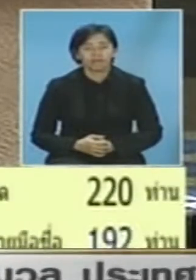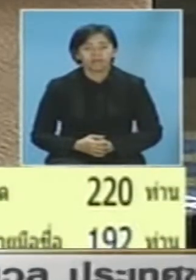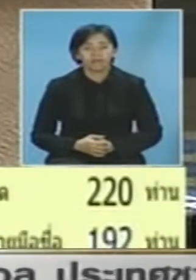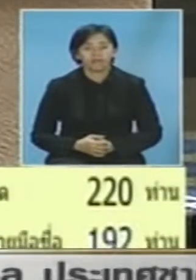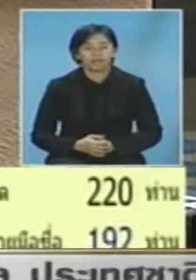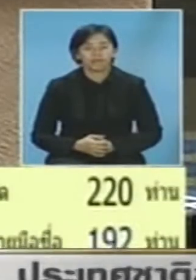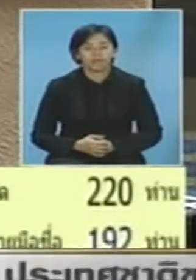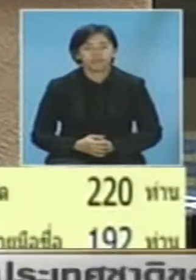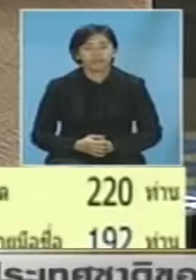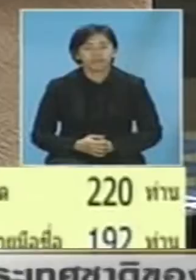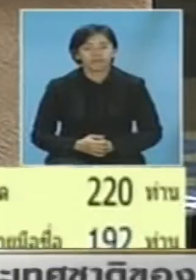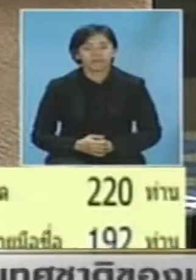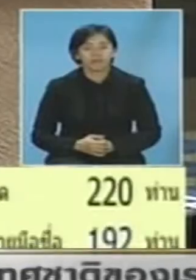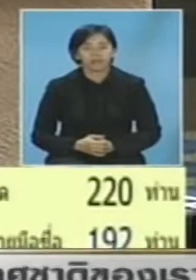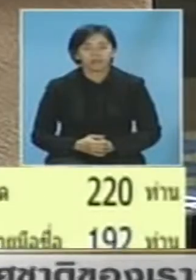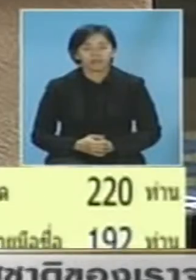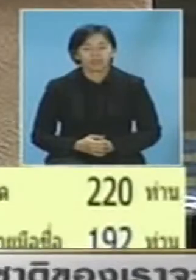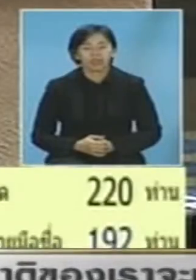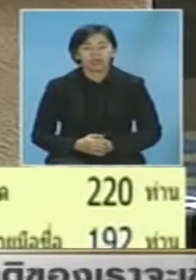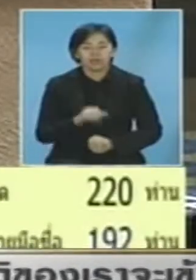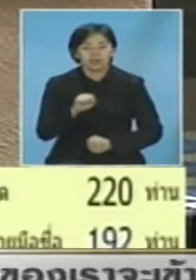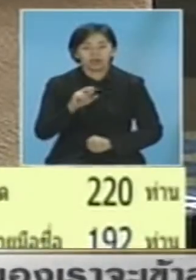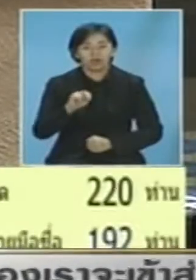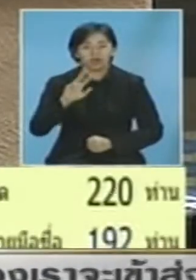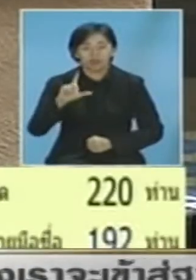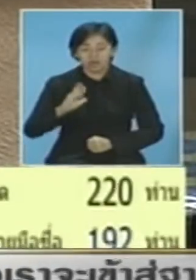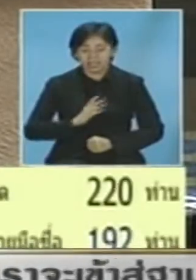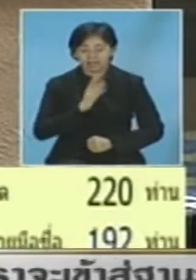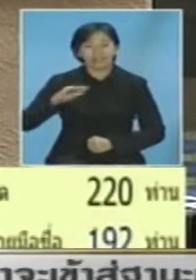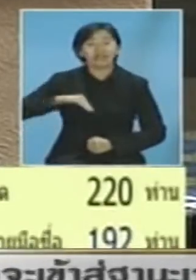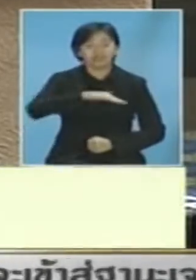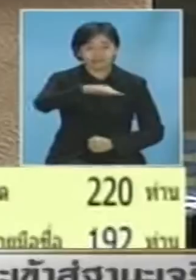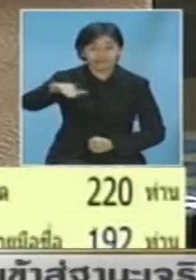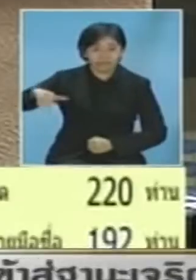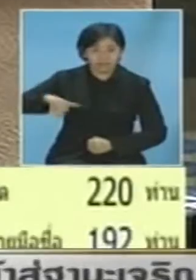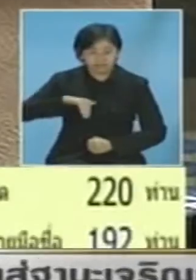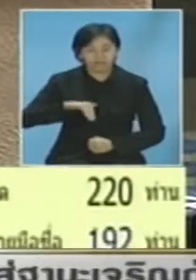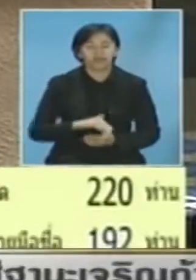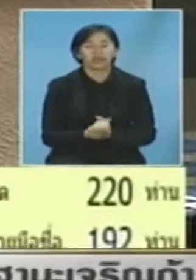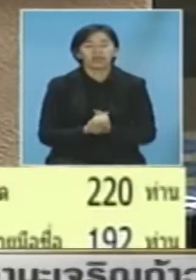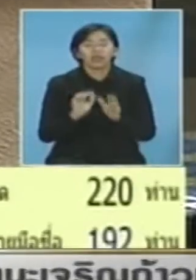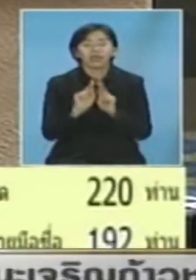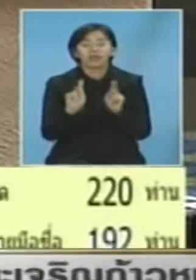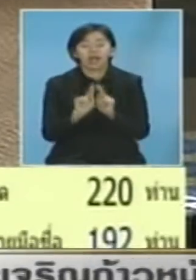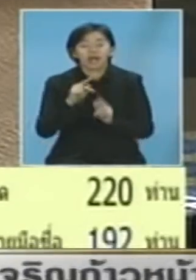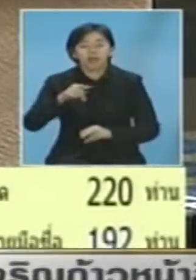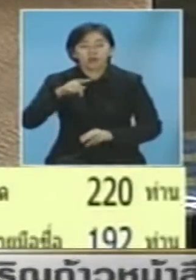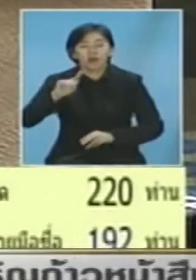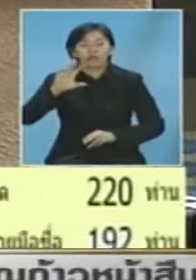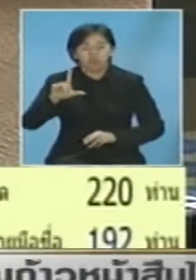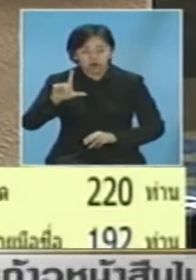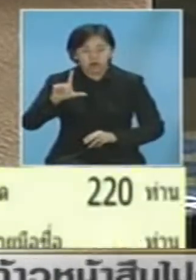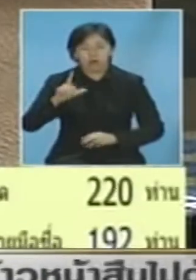ท่านสมาชิกสภานิติบัญญัติแห่งชาติผู้ทรงเกียรติครับคณะกรรมการปปช.ขอยืนยันว่